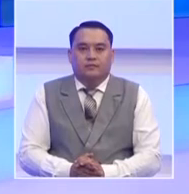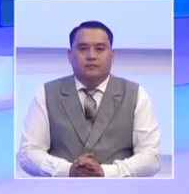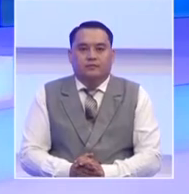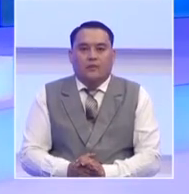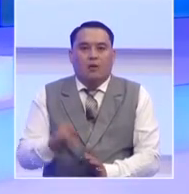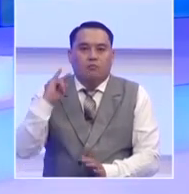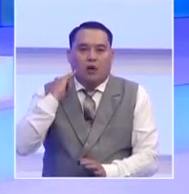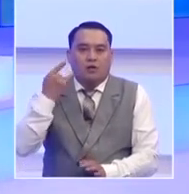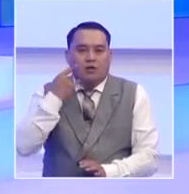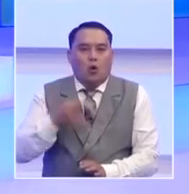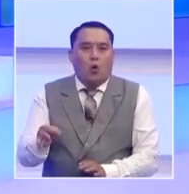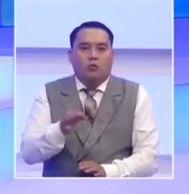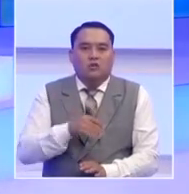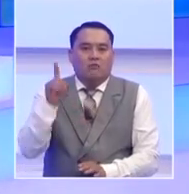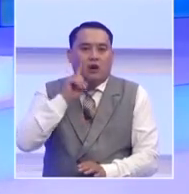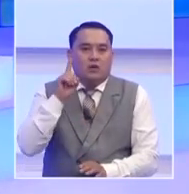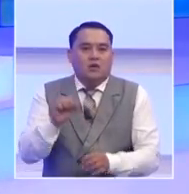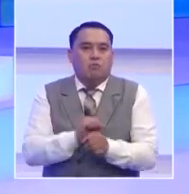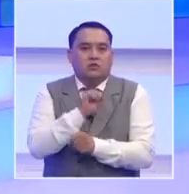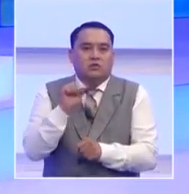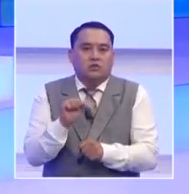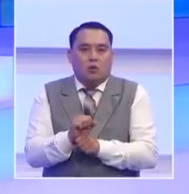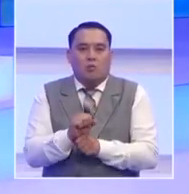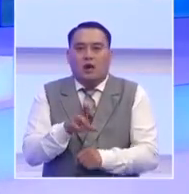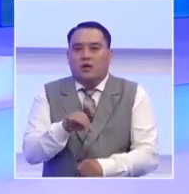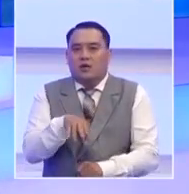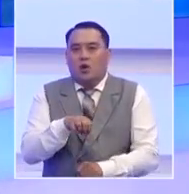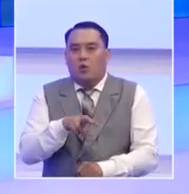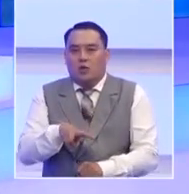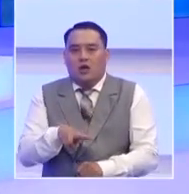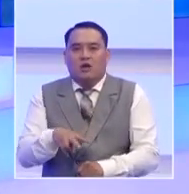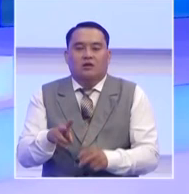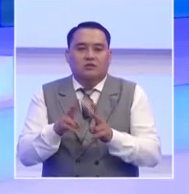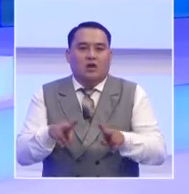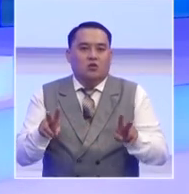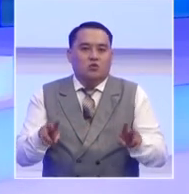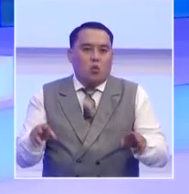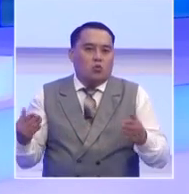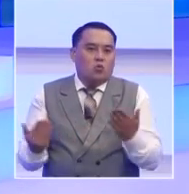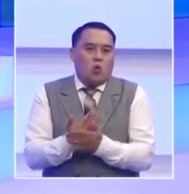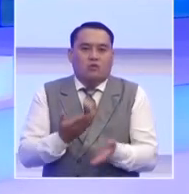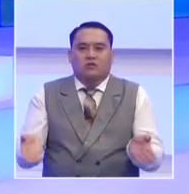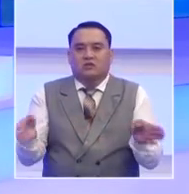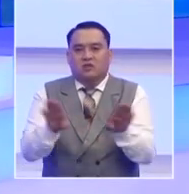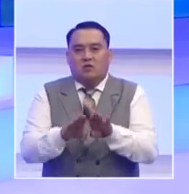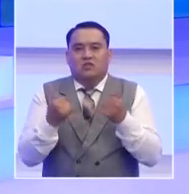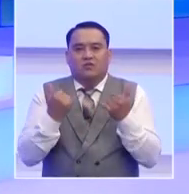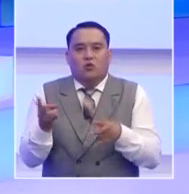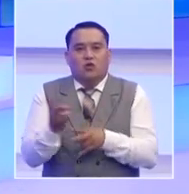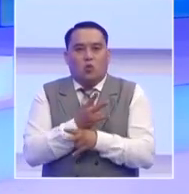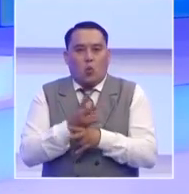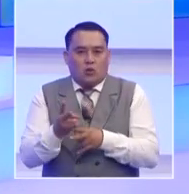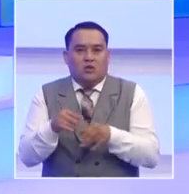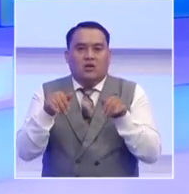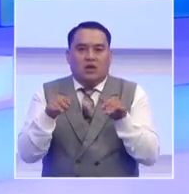В Павлодарской области временно приостановил работу курорт Баянаул. Пляжи и все дома отдыха вновь закроют уже сегодня ночью.